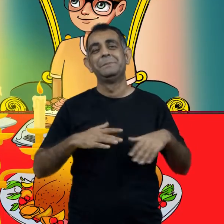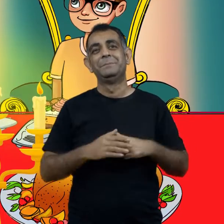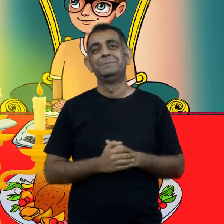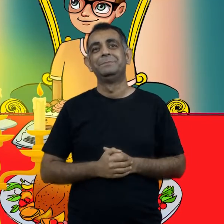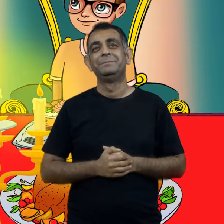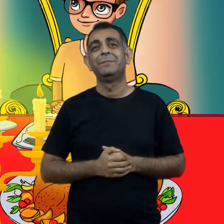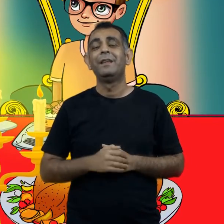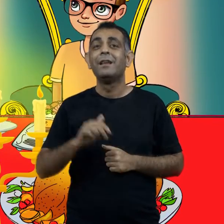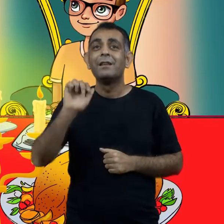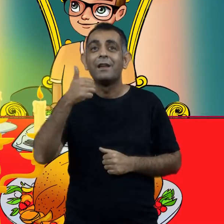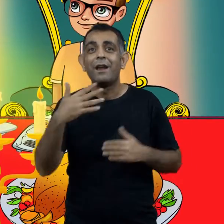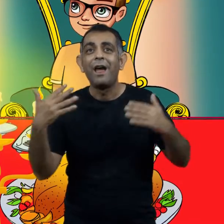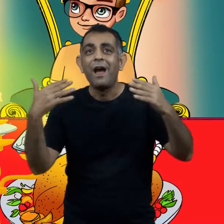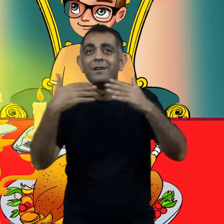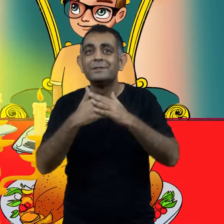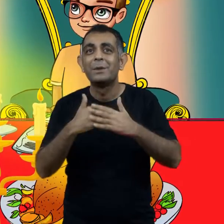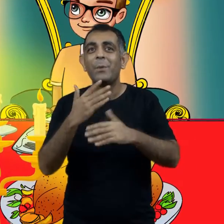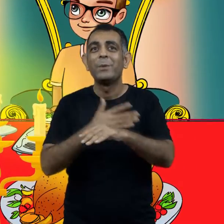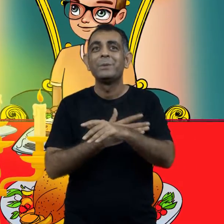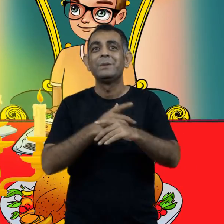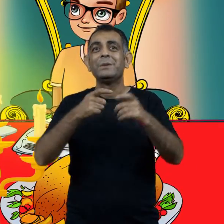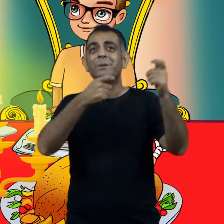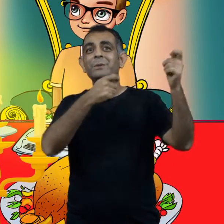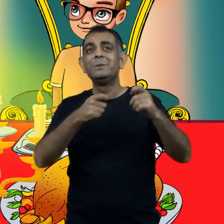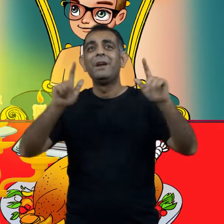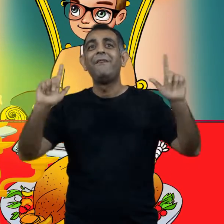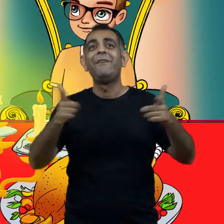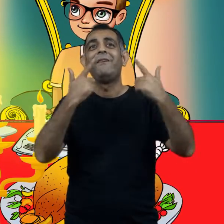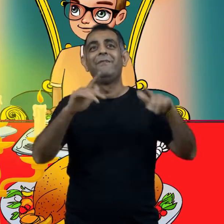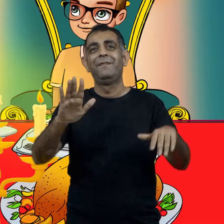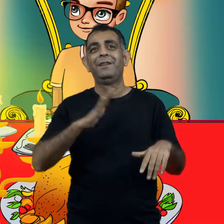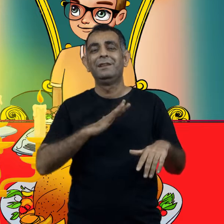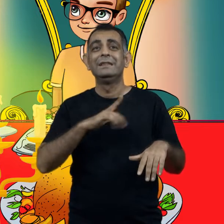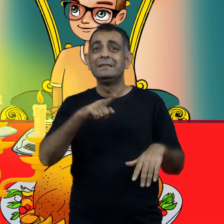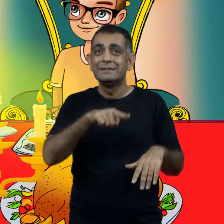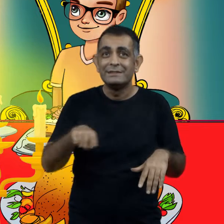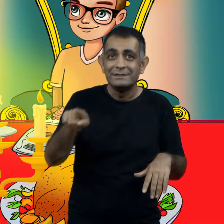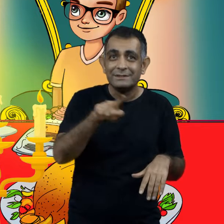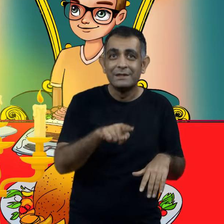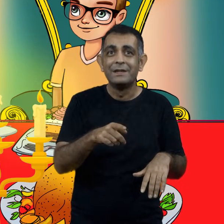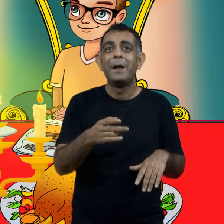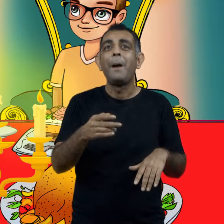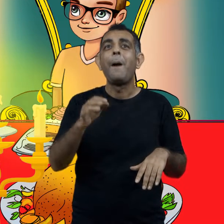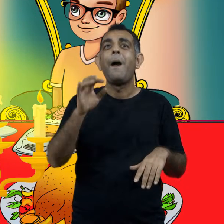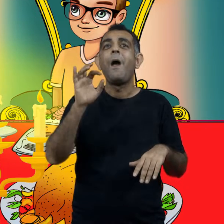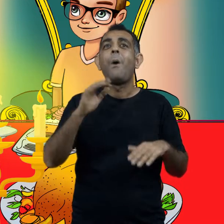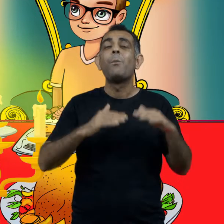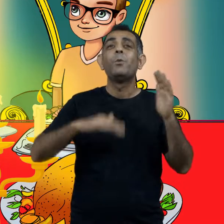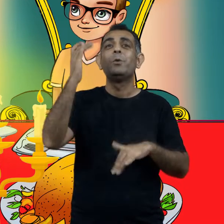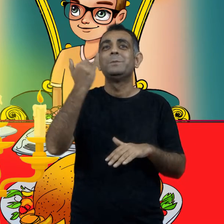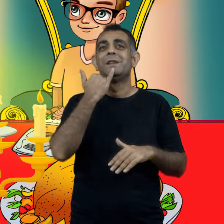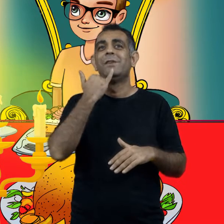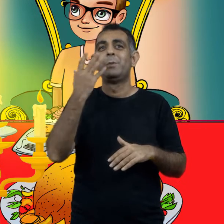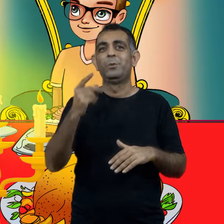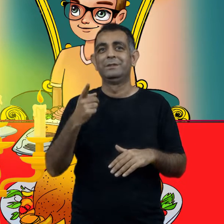belirtmek isterim sevgili dostlarım. Yarın akşam ülkemde uçurtma şenliği düzenliyorum. Siz de baş